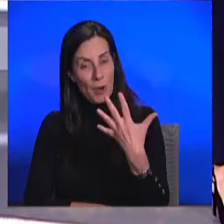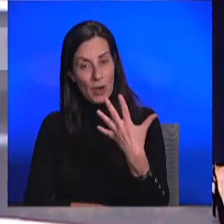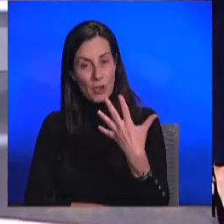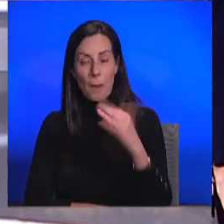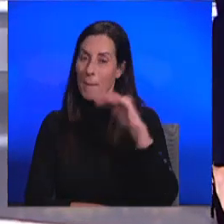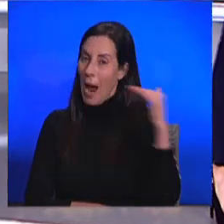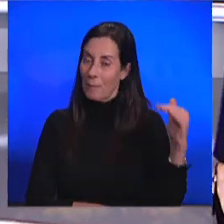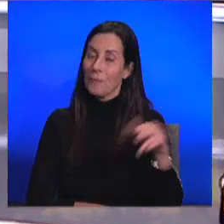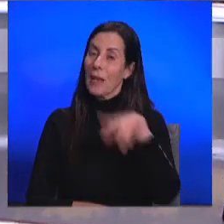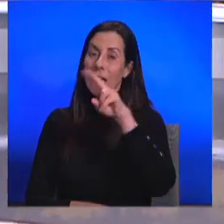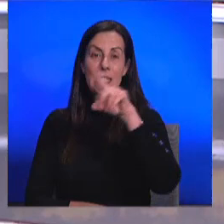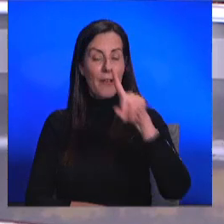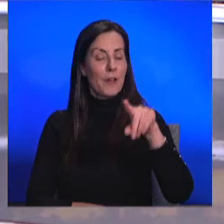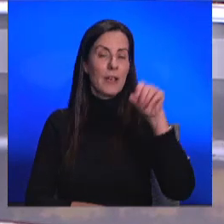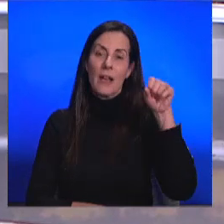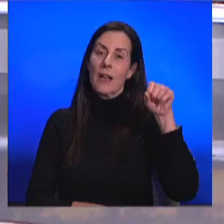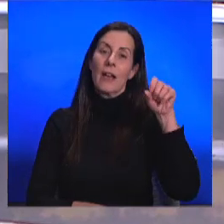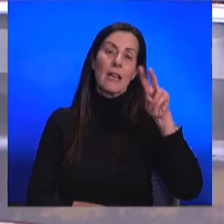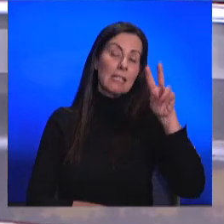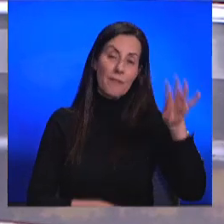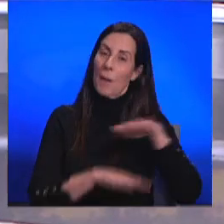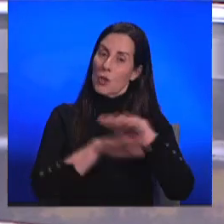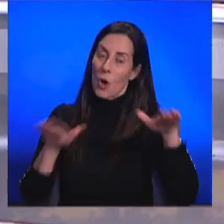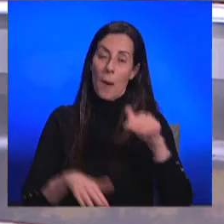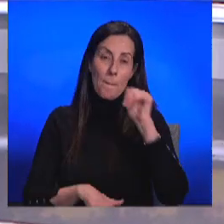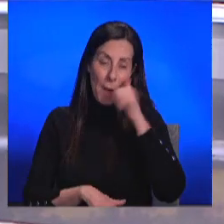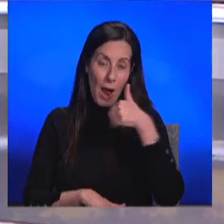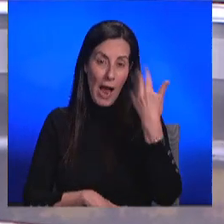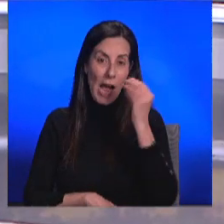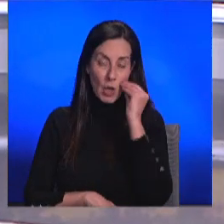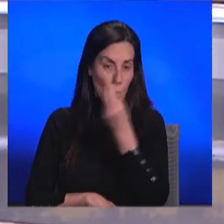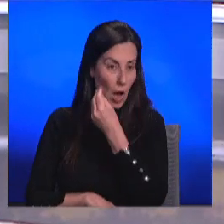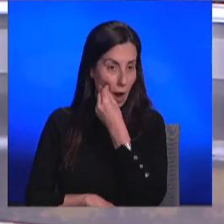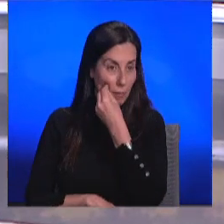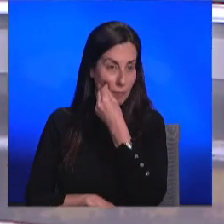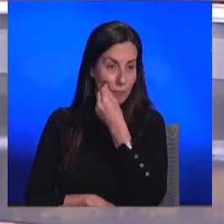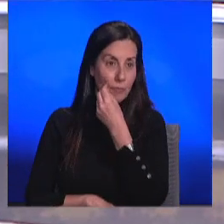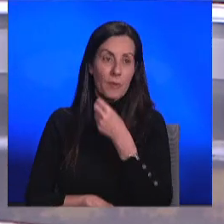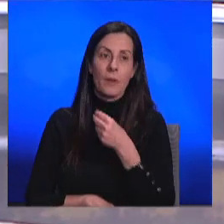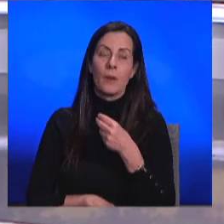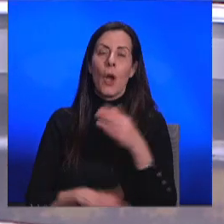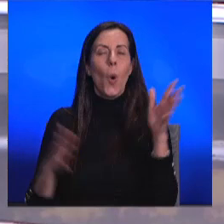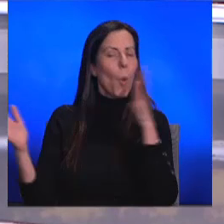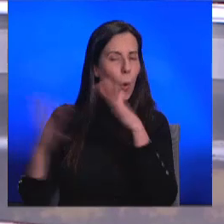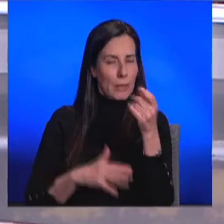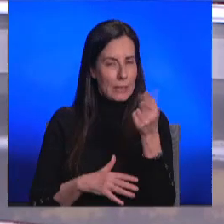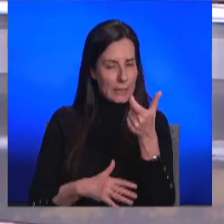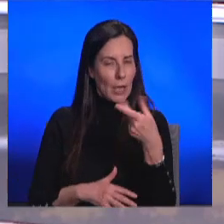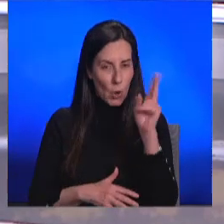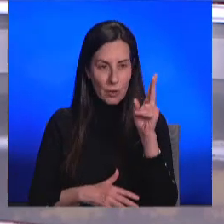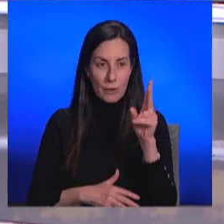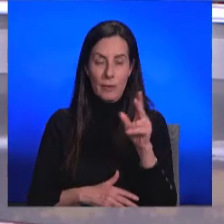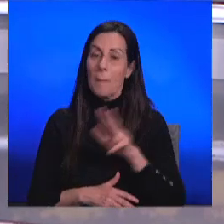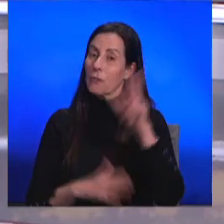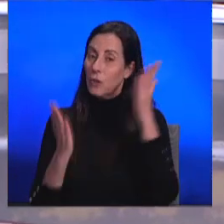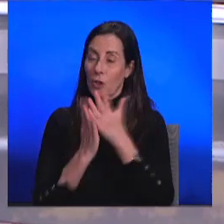בערים, 21-24 לאורך מישור חוף, מחר בשעות אחר הצהריים, לאורך מישור חוף, הרוחות קצת התחזקו, בצפון